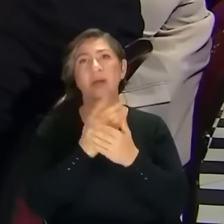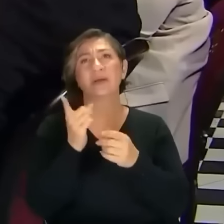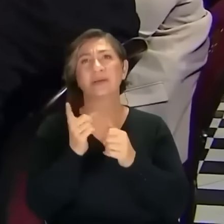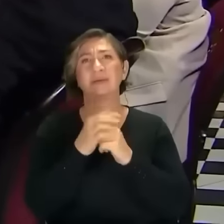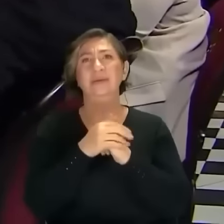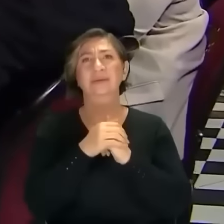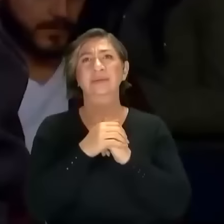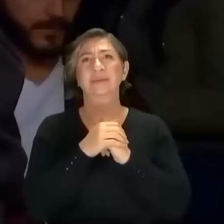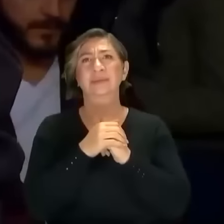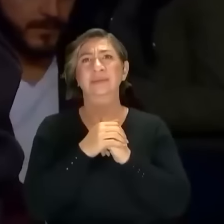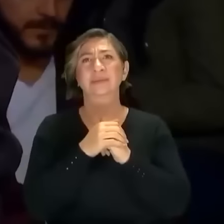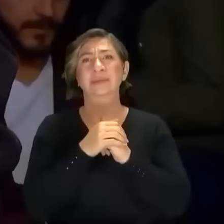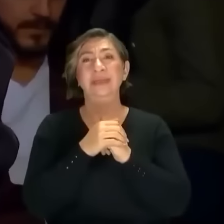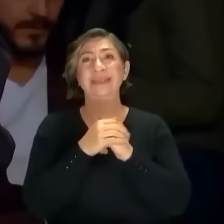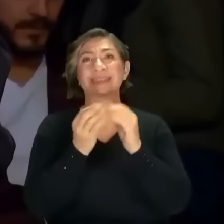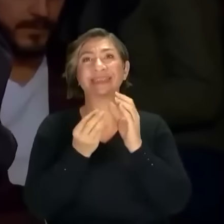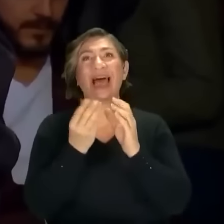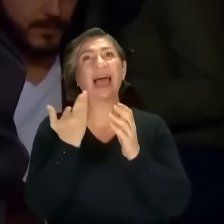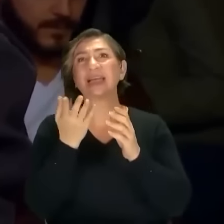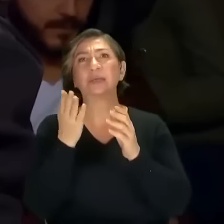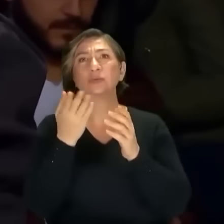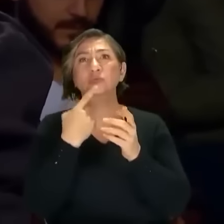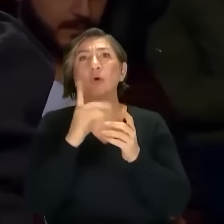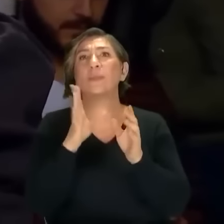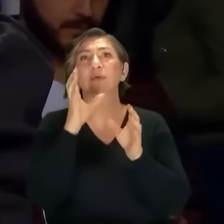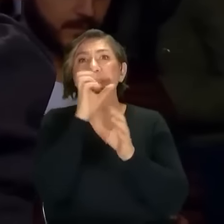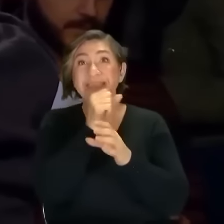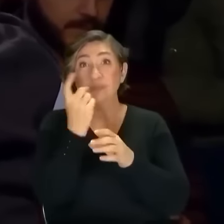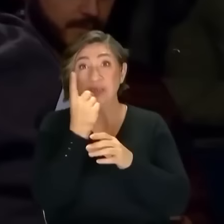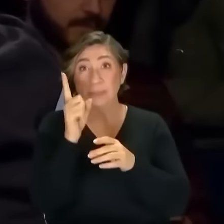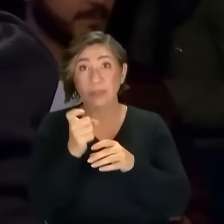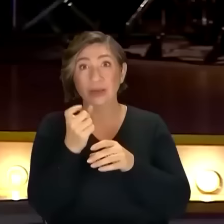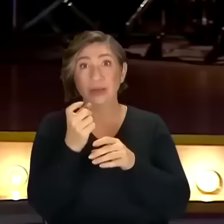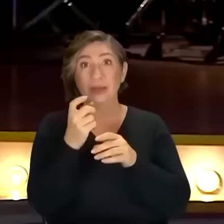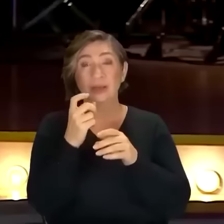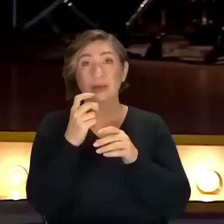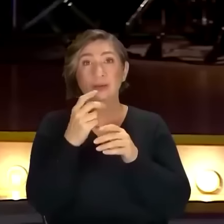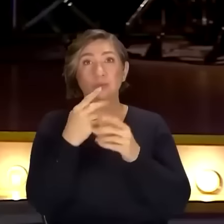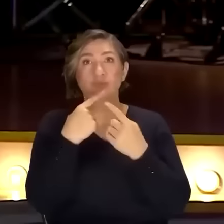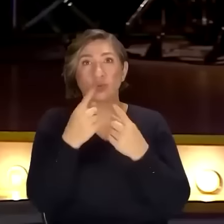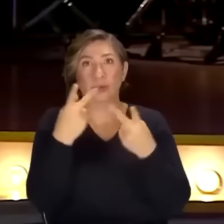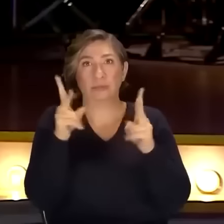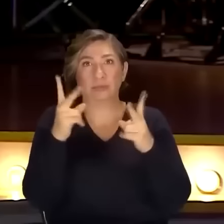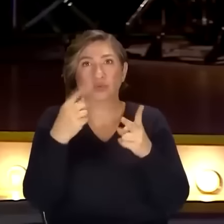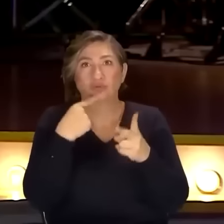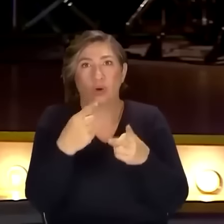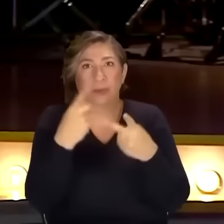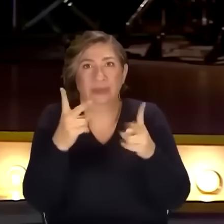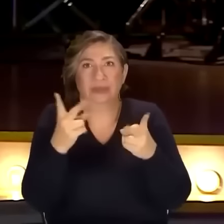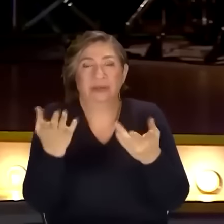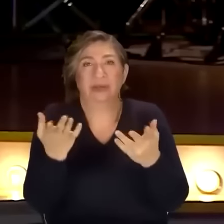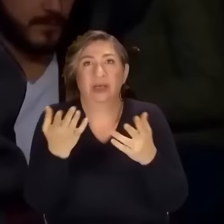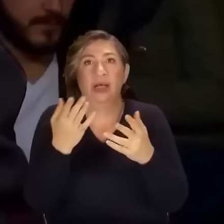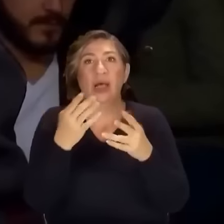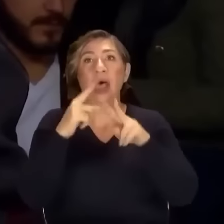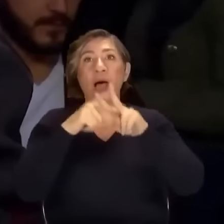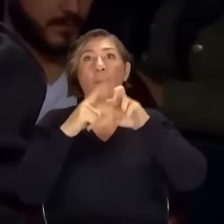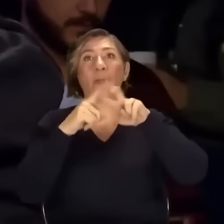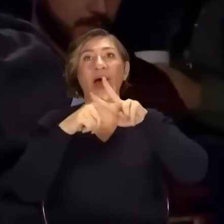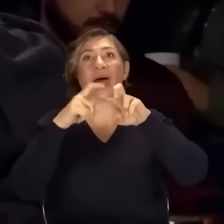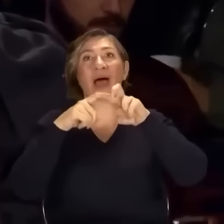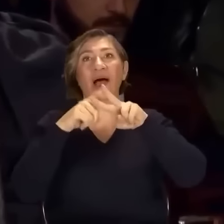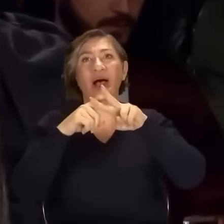Gündüz kuşağı mı Gündüz kuşağı Gündüz kuşağı hangi program Niye söylemiyorsun gizli bir şey mi ya kanalın ad söyle niye söylemiyorsunuz kanalın adını ya Apar da